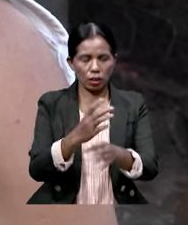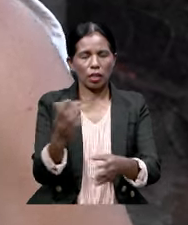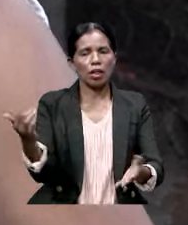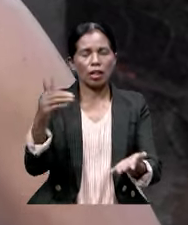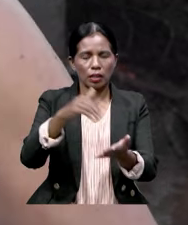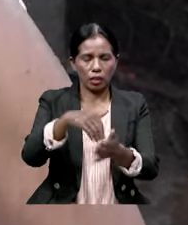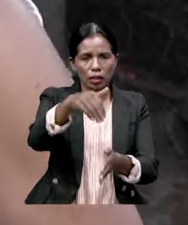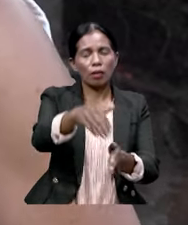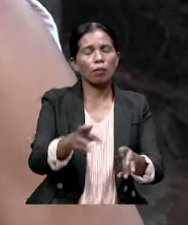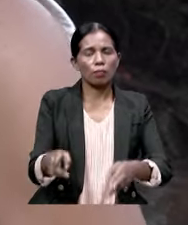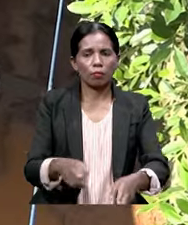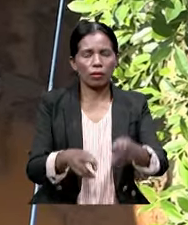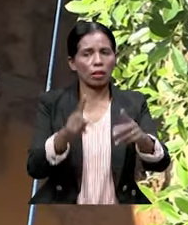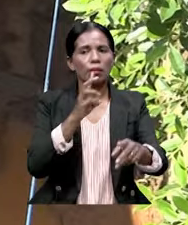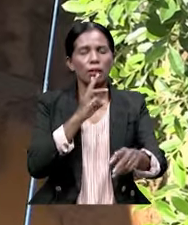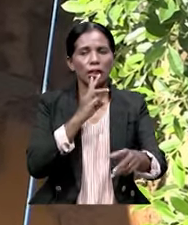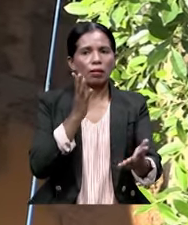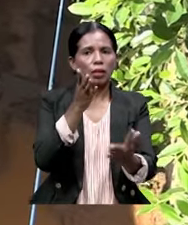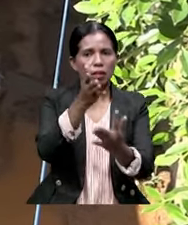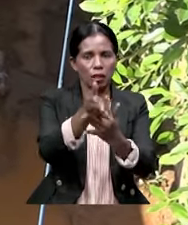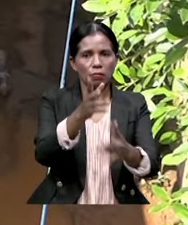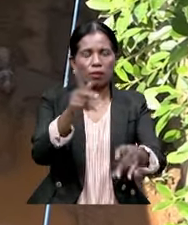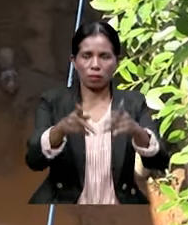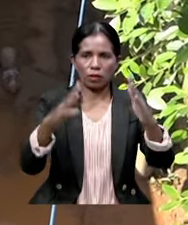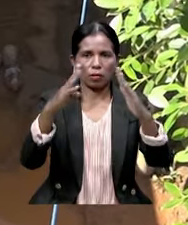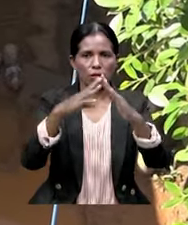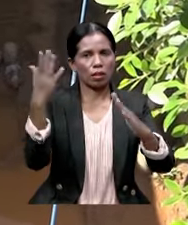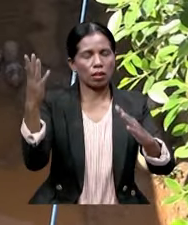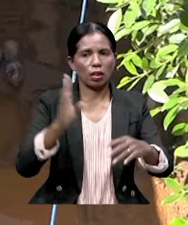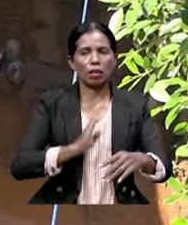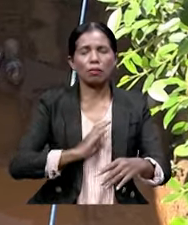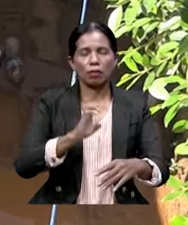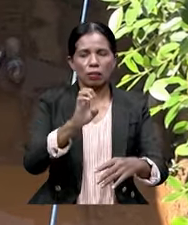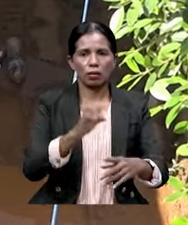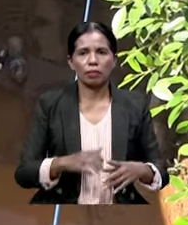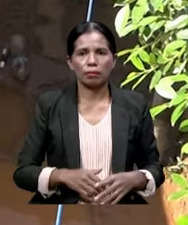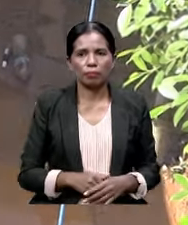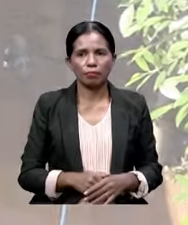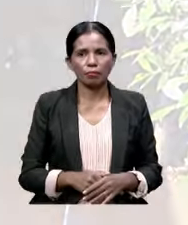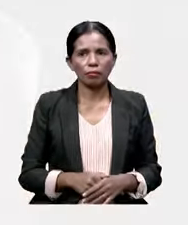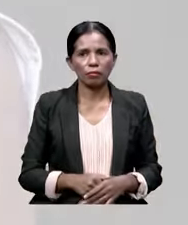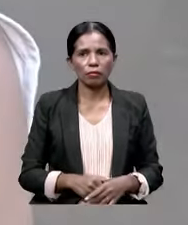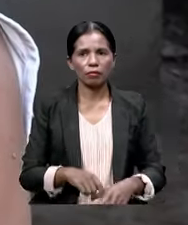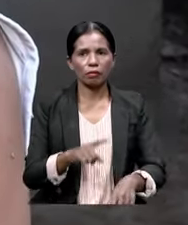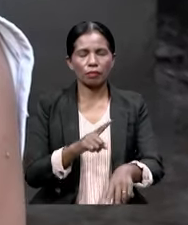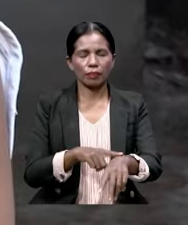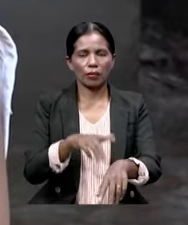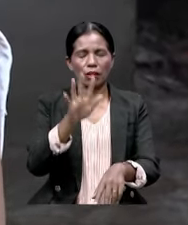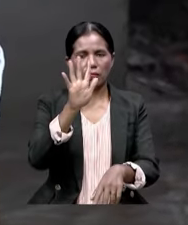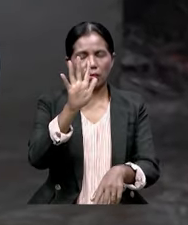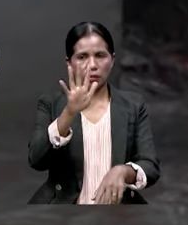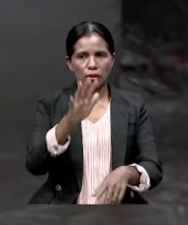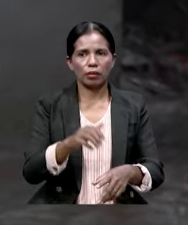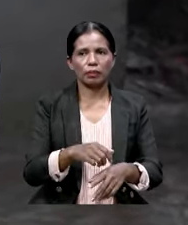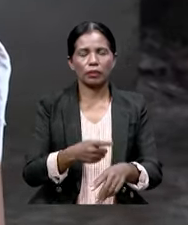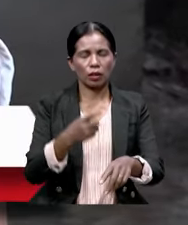mota no ne be labele afeta tam komunidade ni uma ia bekusi. Ia tuku lima idahan sene.